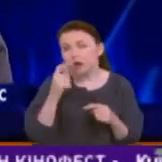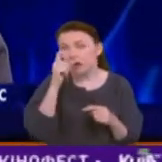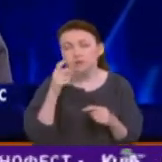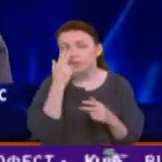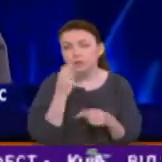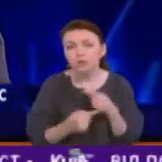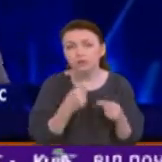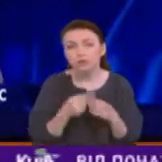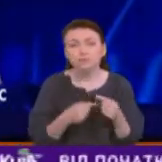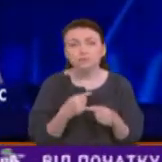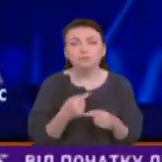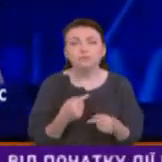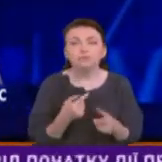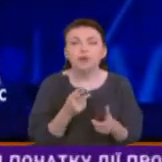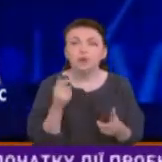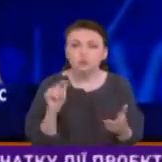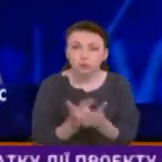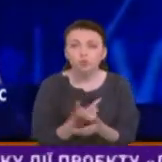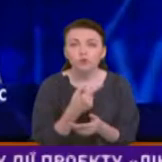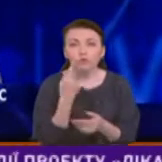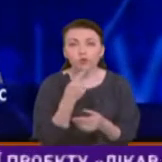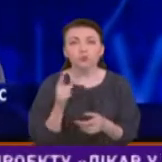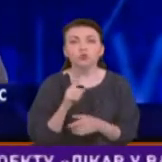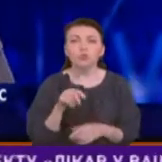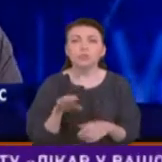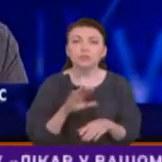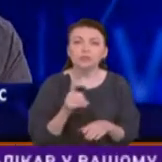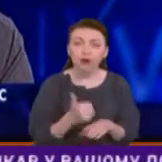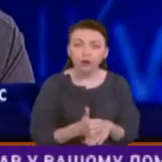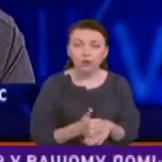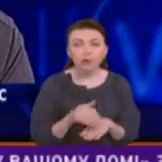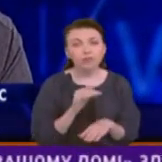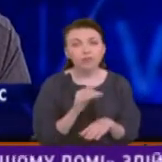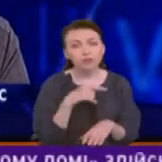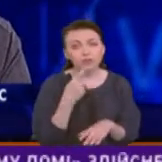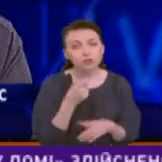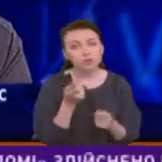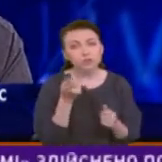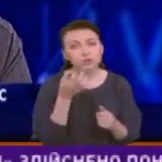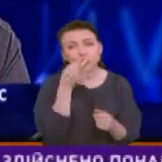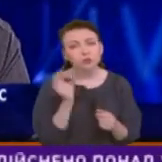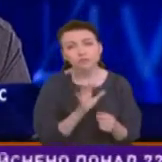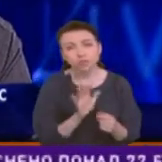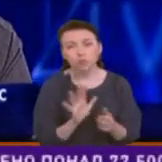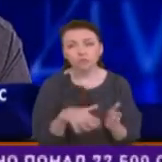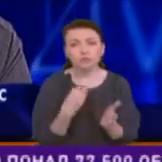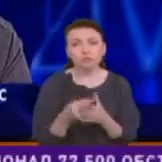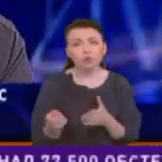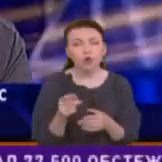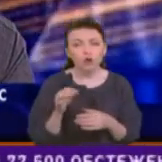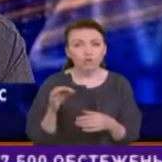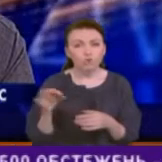скоріше визнають ПЦУ. Але тут же знов-таки ми говоримо про те, що і патріарх Філарет говорить про певну недосвідченість свого